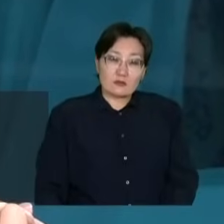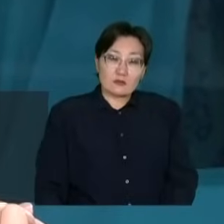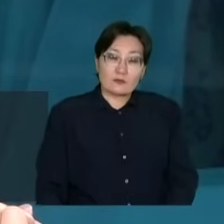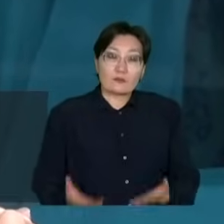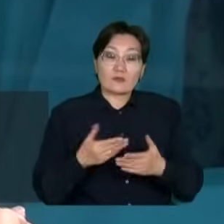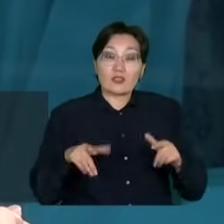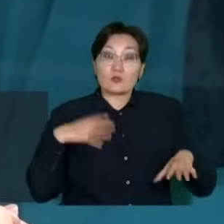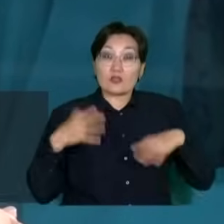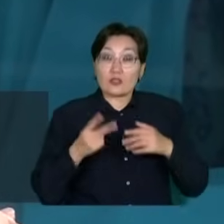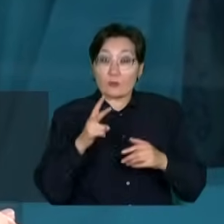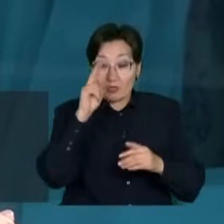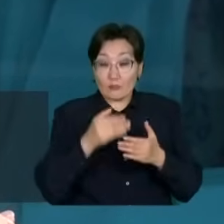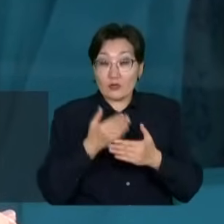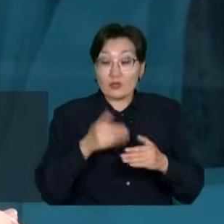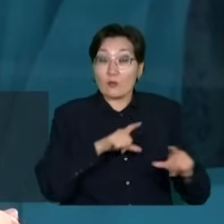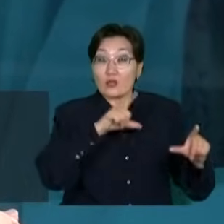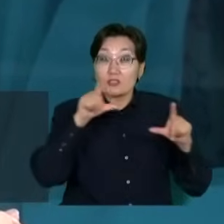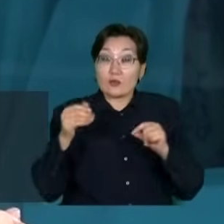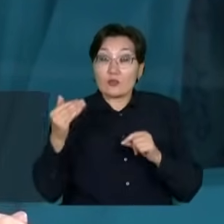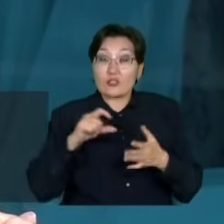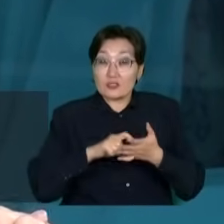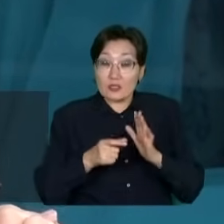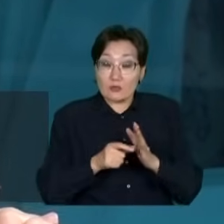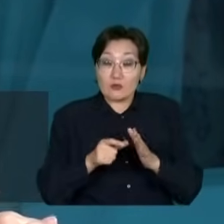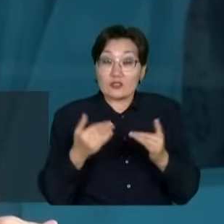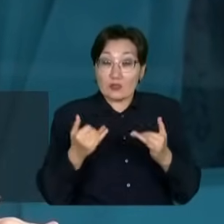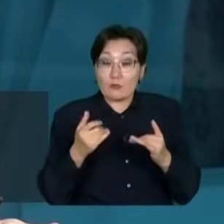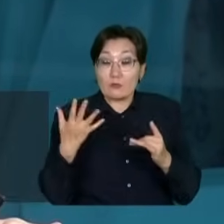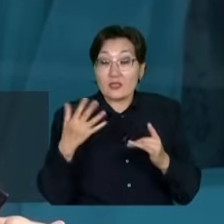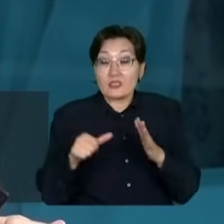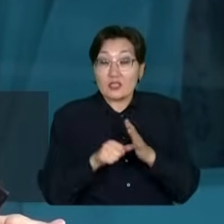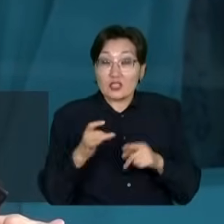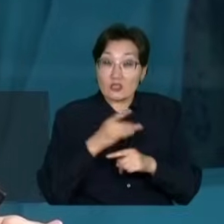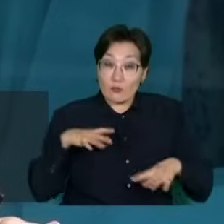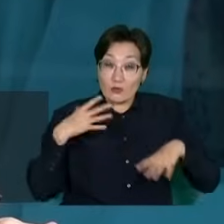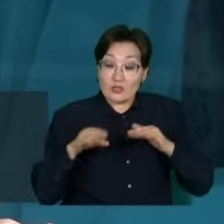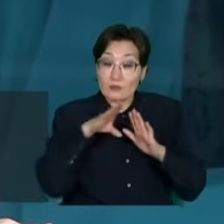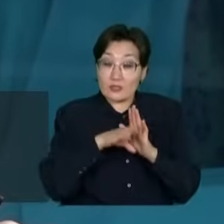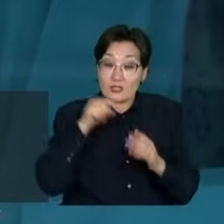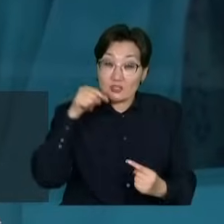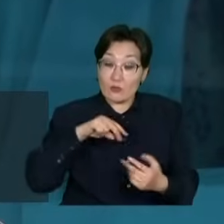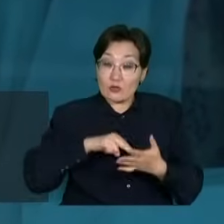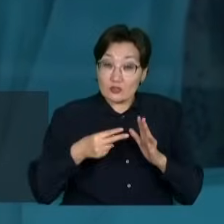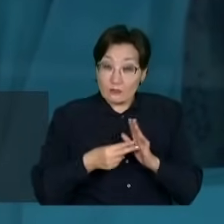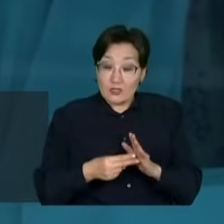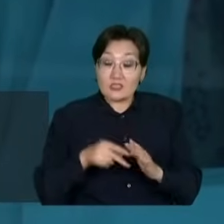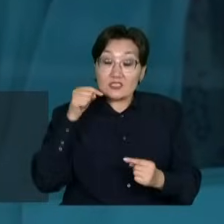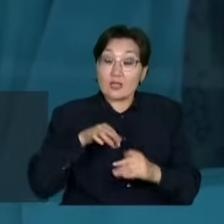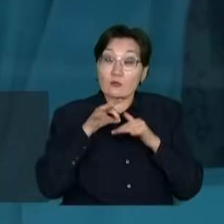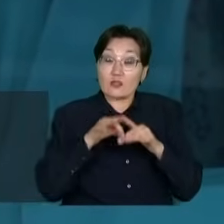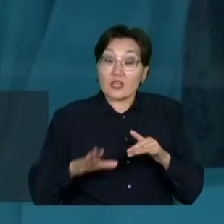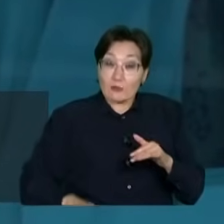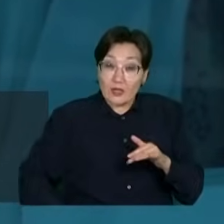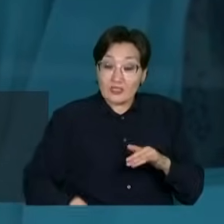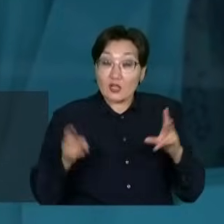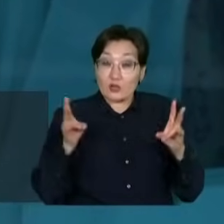Біз дайындық үшін 2 ай бұрын бардық. Шавкат ол залда осы уақытқа дейін 5-6 рет шыныққан еді. Бәр кесте бойынша жоспарлағанымыздай өтті. Аяғын